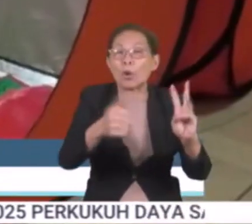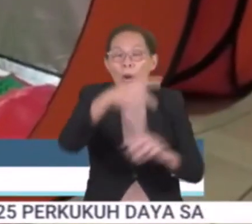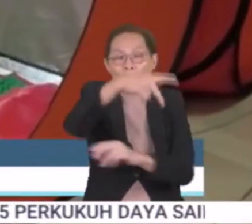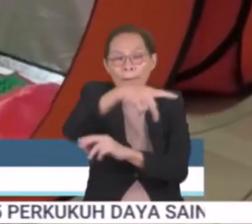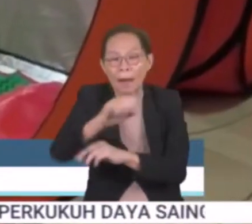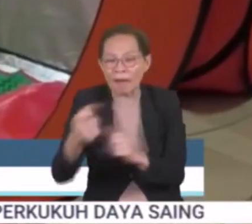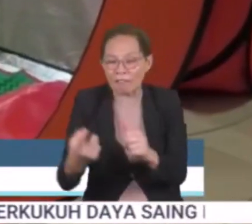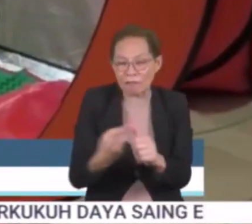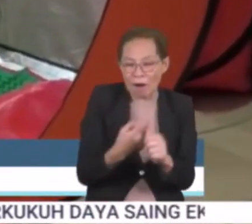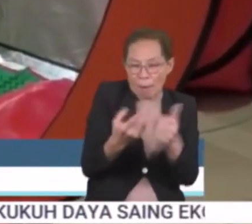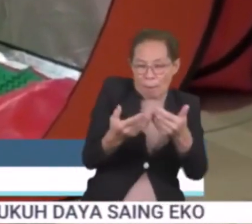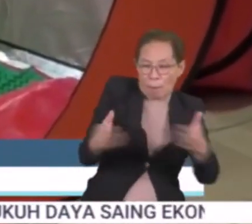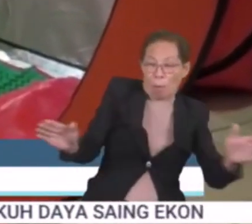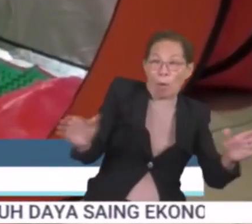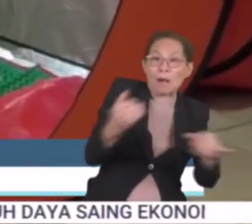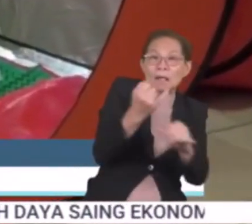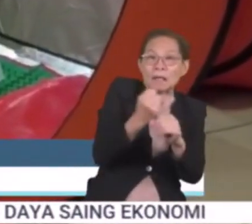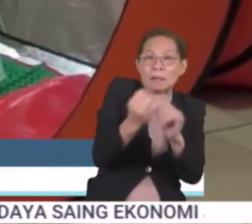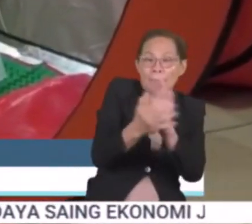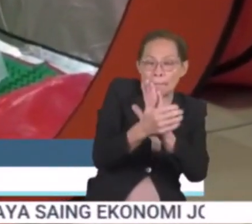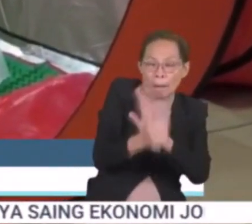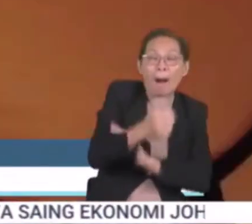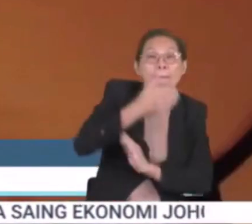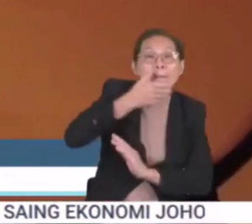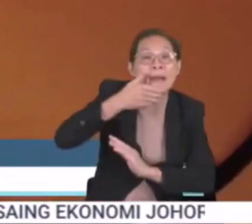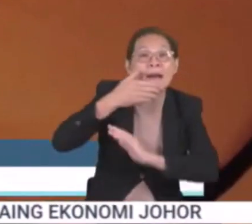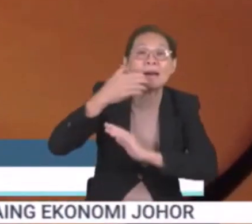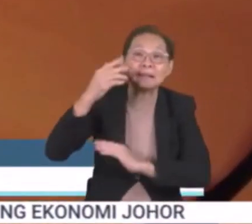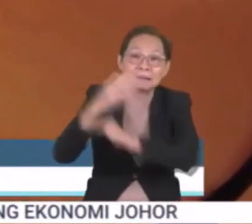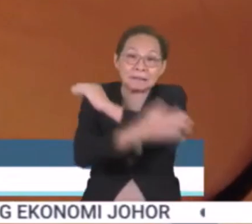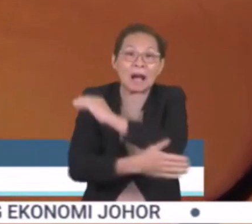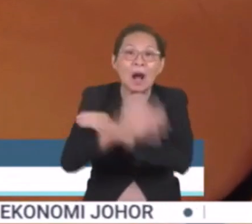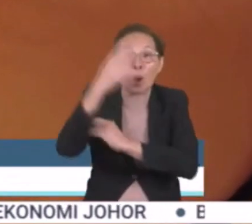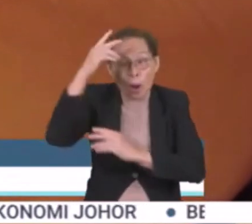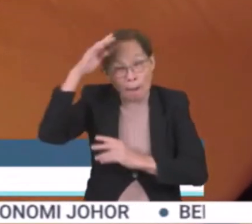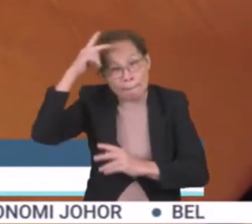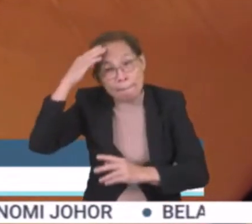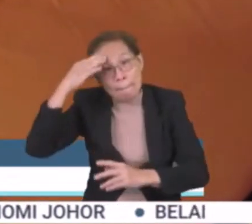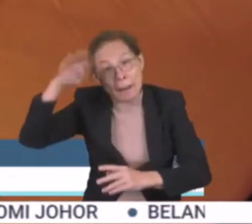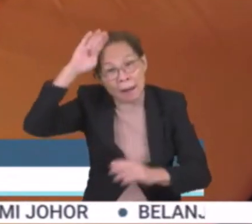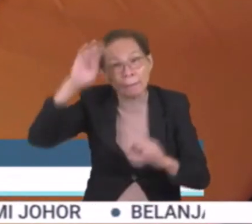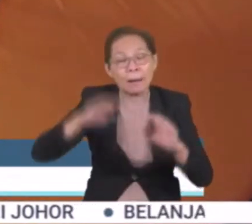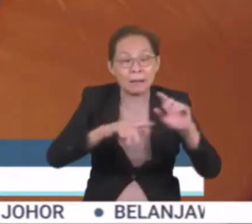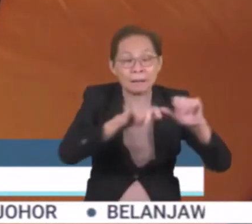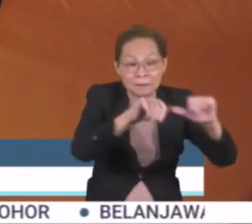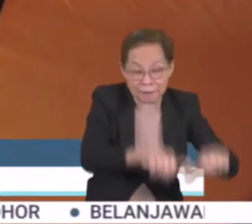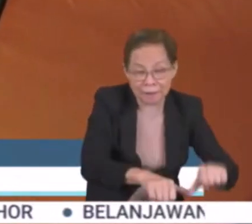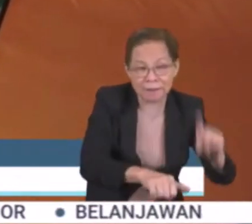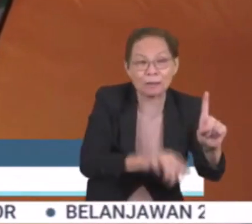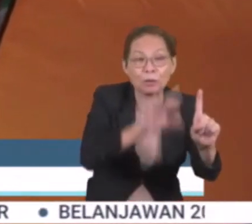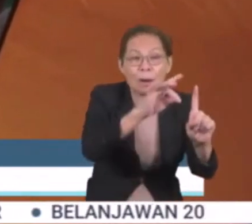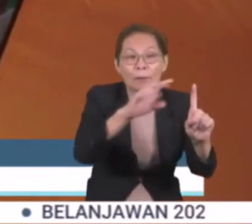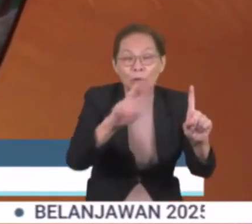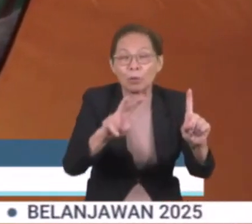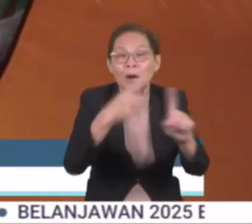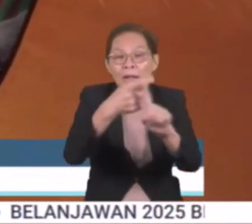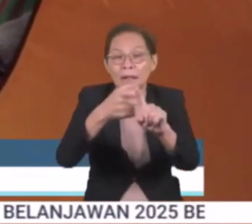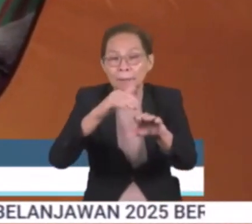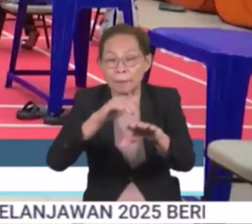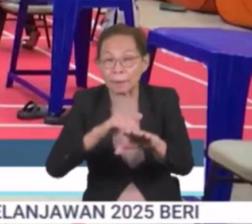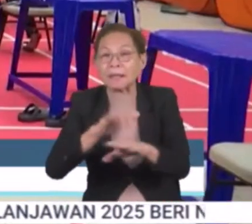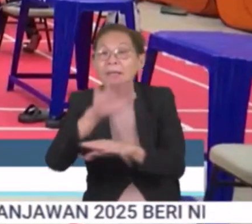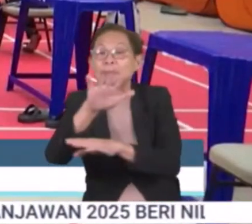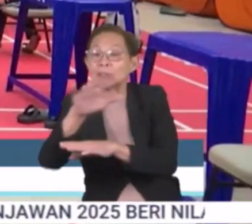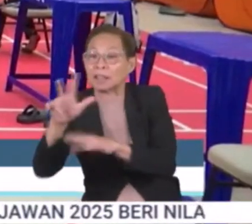PPS pertama dibuka di Institut kemahiran belia negara Kuala Perlis menempatkan 182 penduduk daripada 53